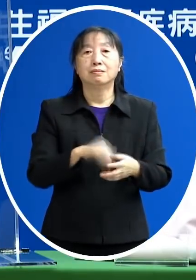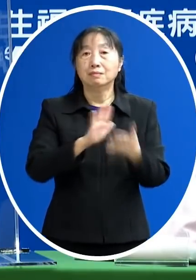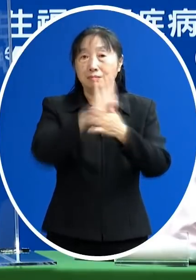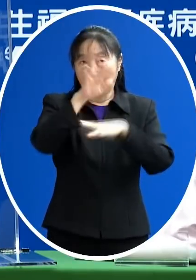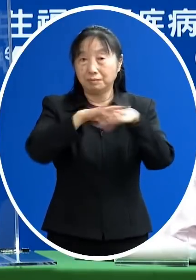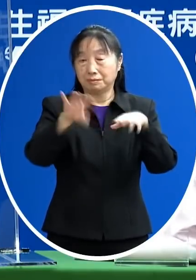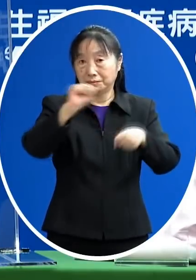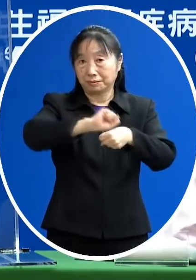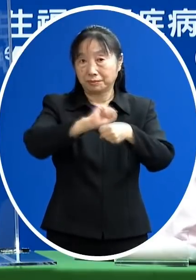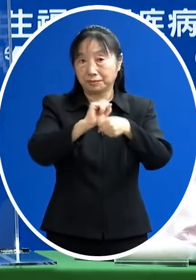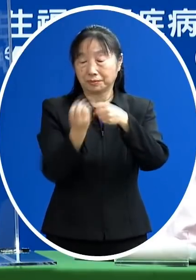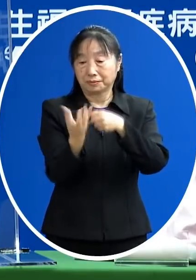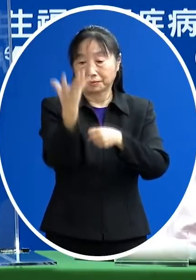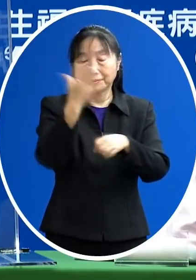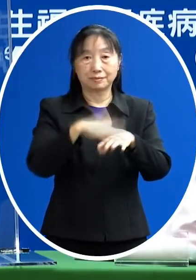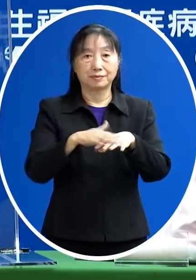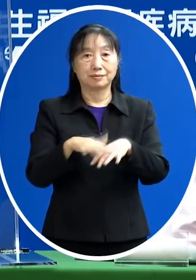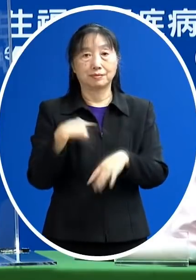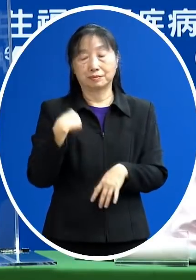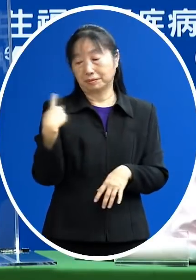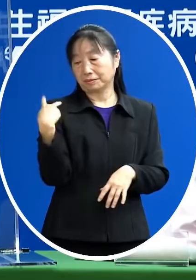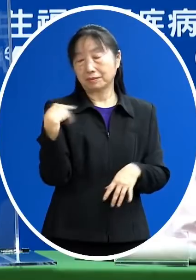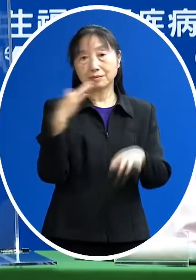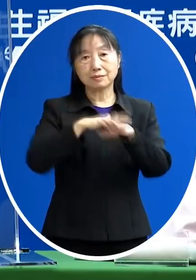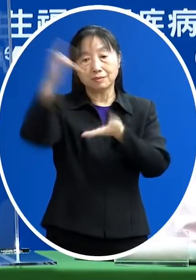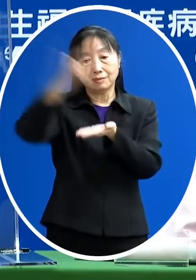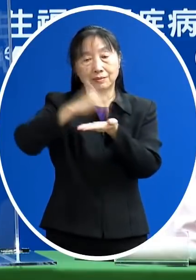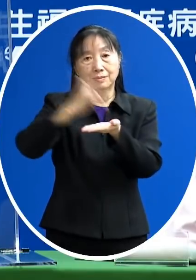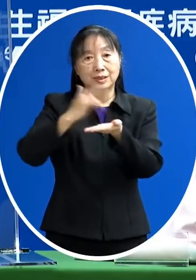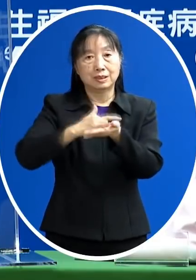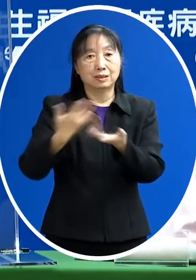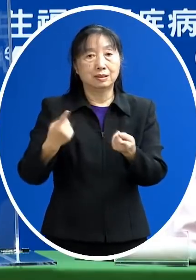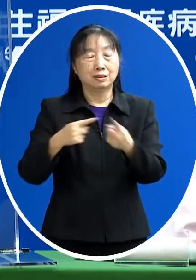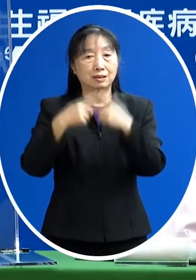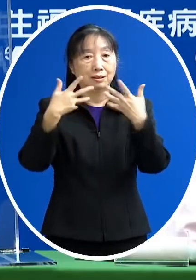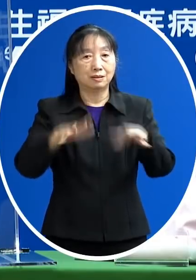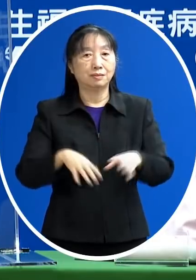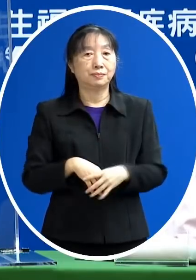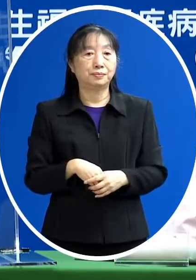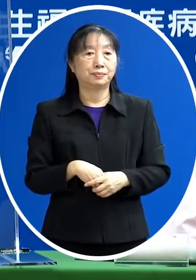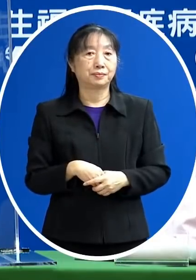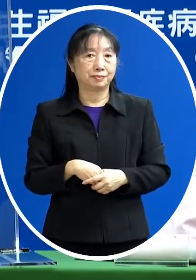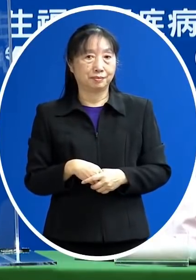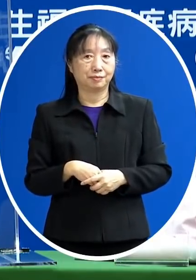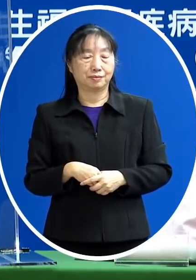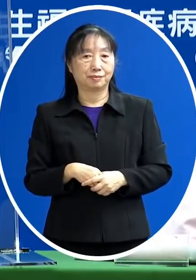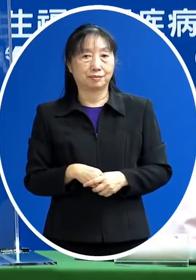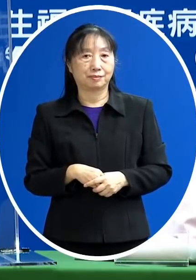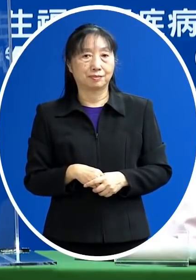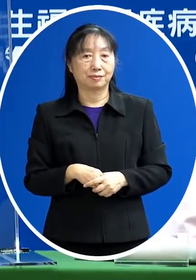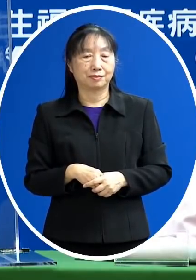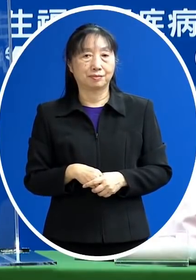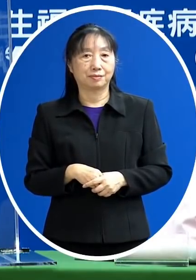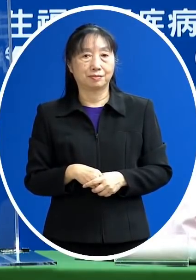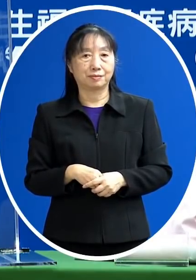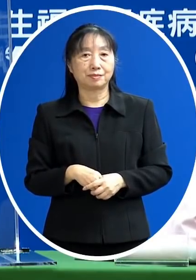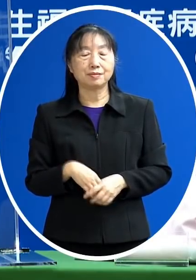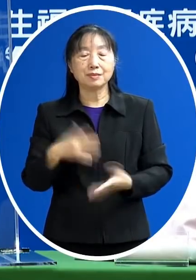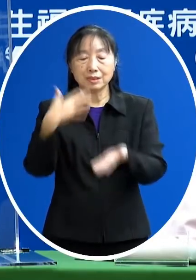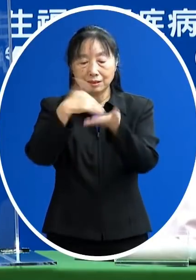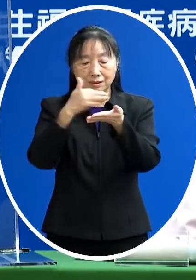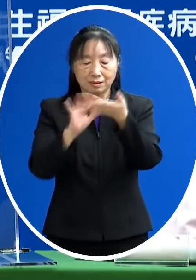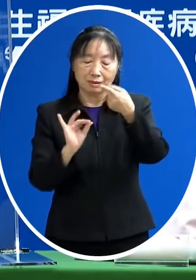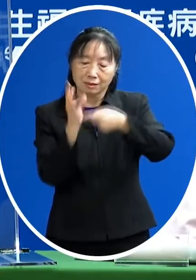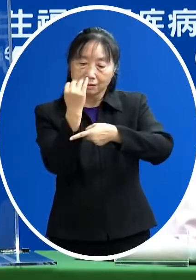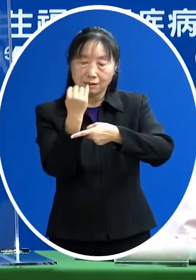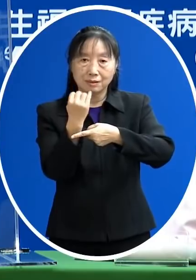会更多。大家看到从这两天，国外这个250万、290万，那以一个概率值而言，那